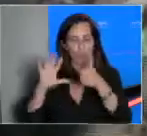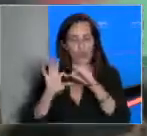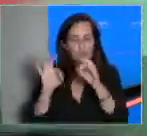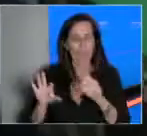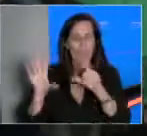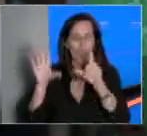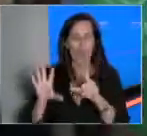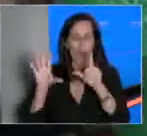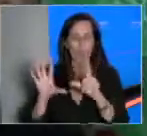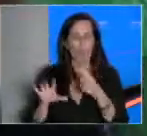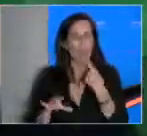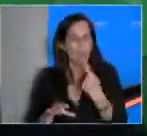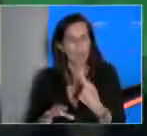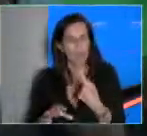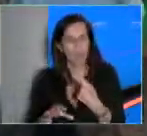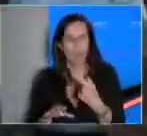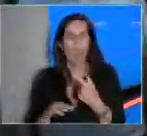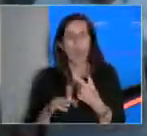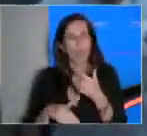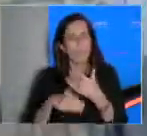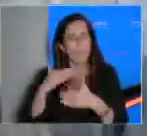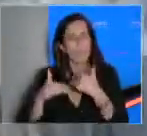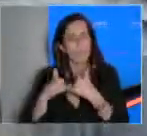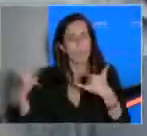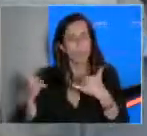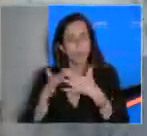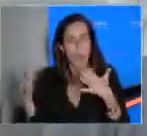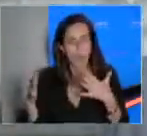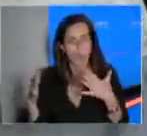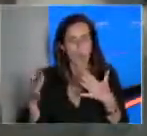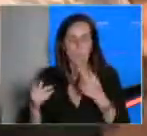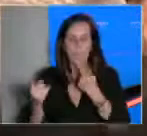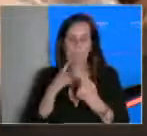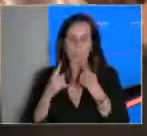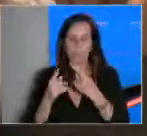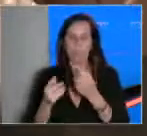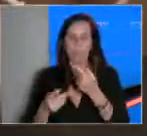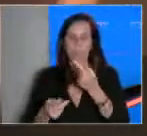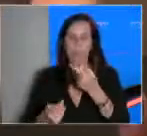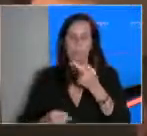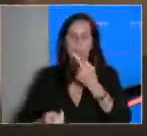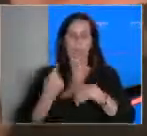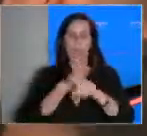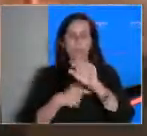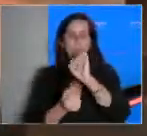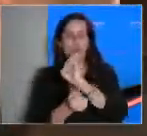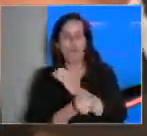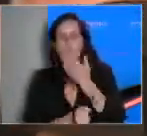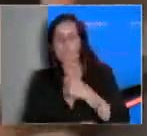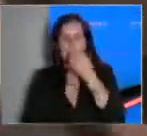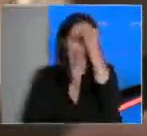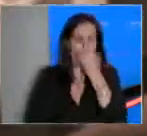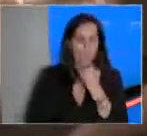תחילת יולי, דיבורים על התקדמות משמעותית במסע ומתן לעסקת חילופי שבויים בין ישראל